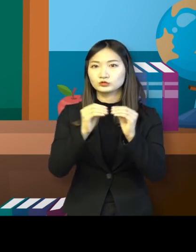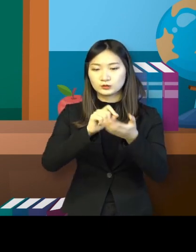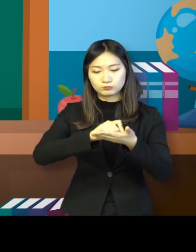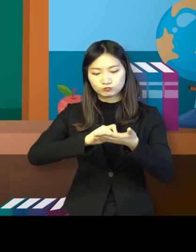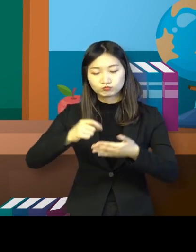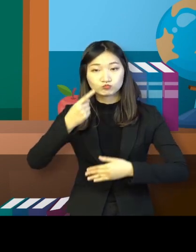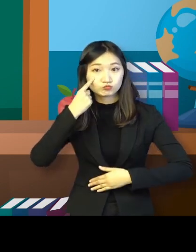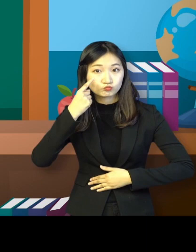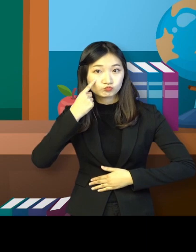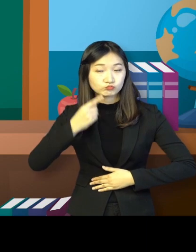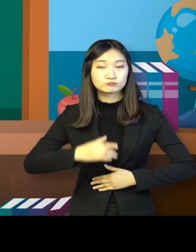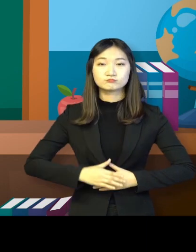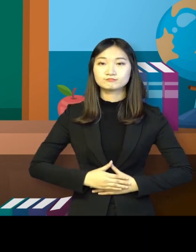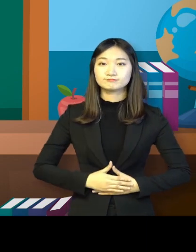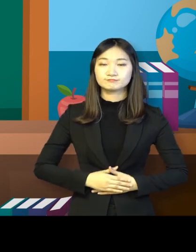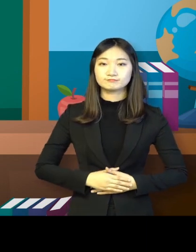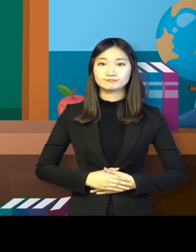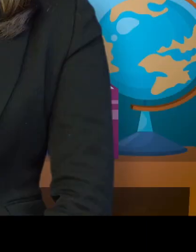써보세요.